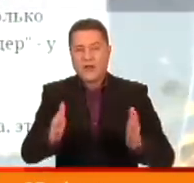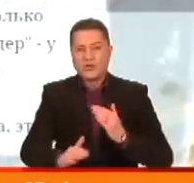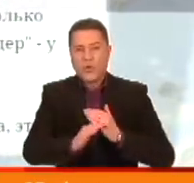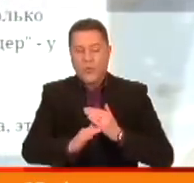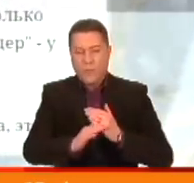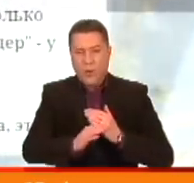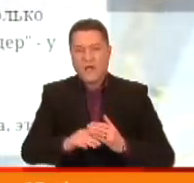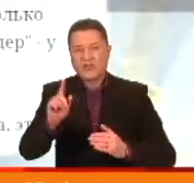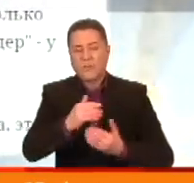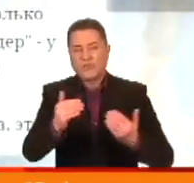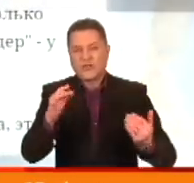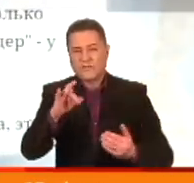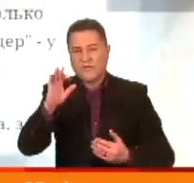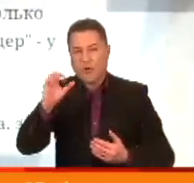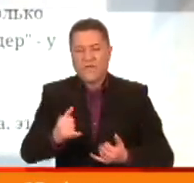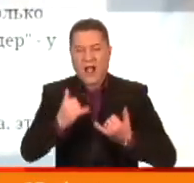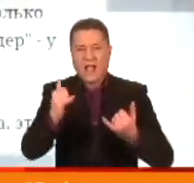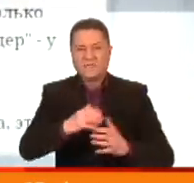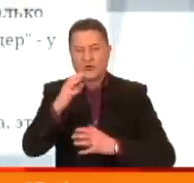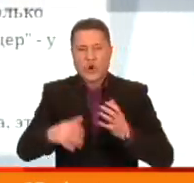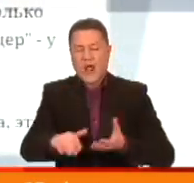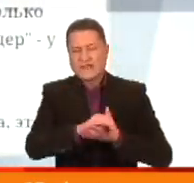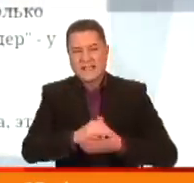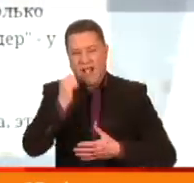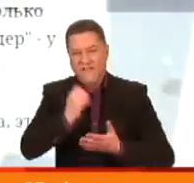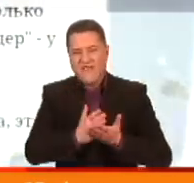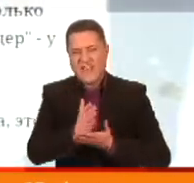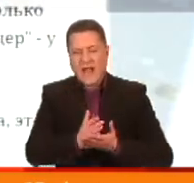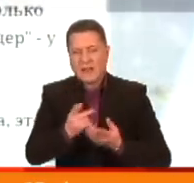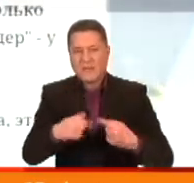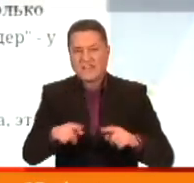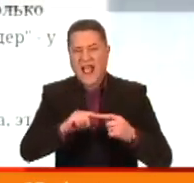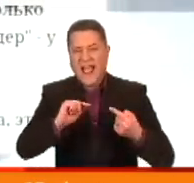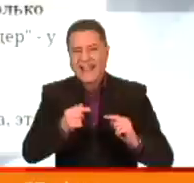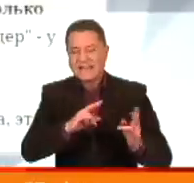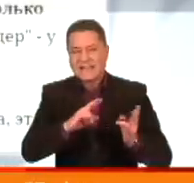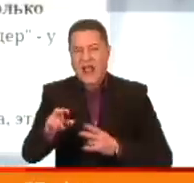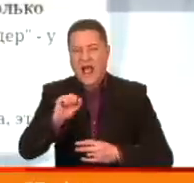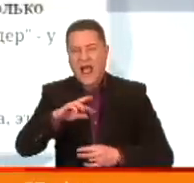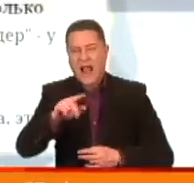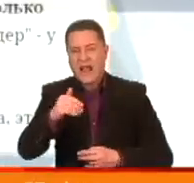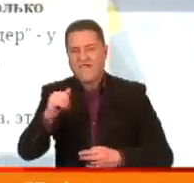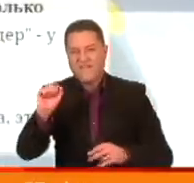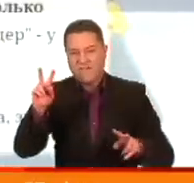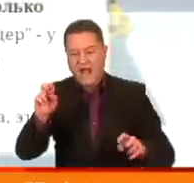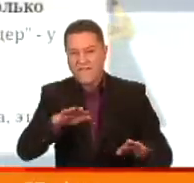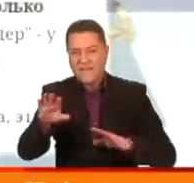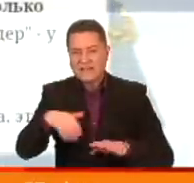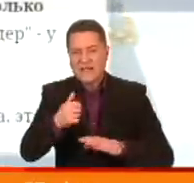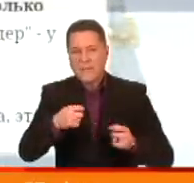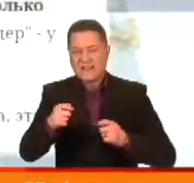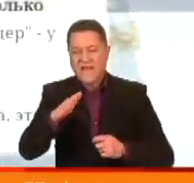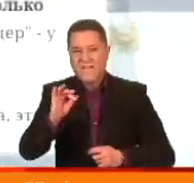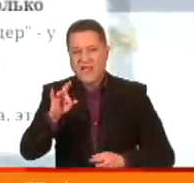музею Суворова оказывает Международная ассоциация ветеранов подразделения антитеррора «Альфа». Ее вице-президент Василий